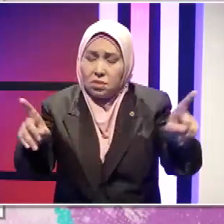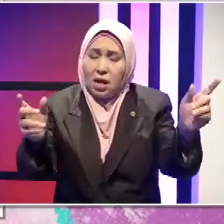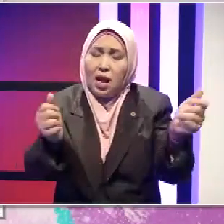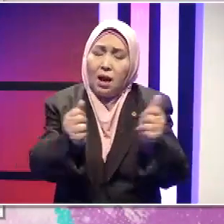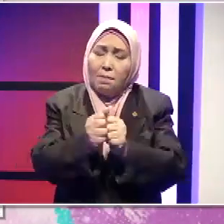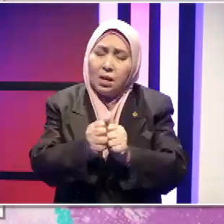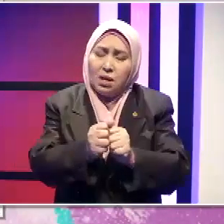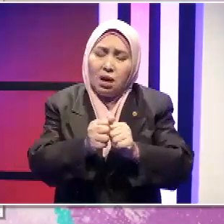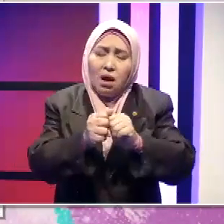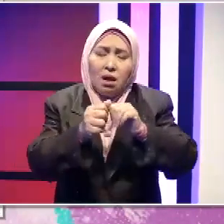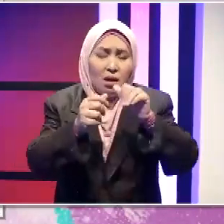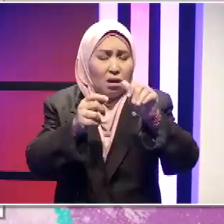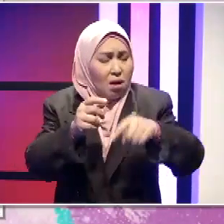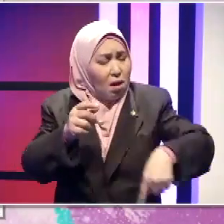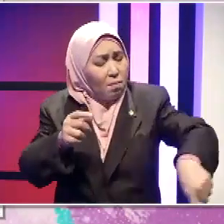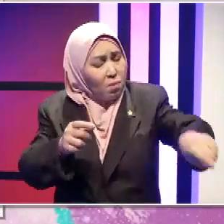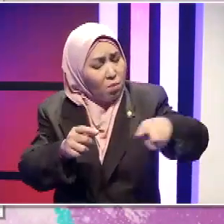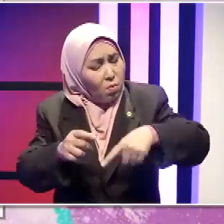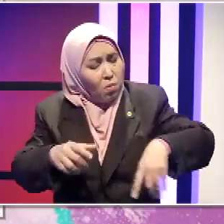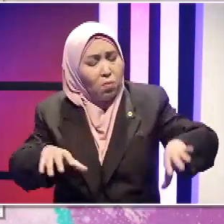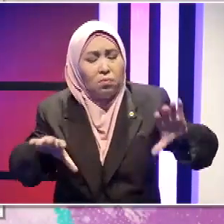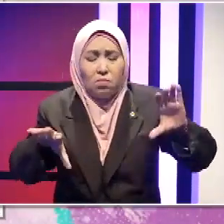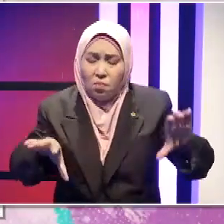kultum tak lalu